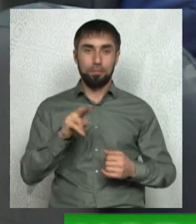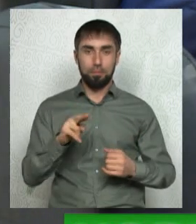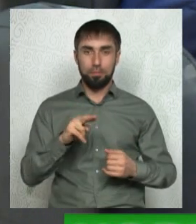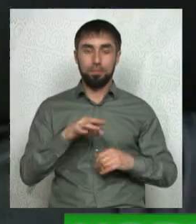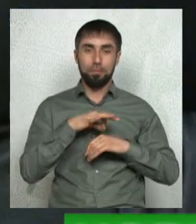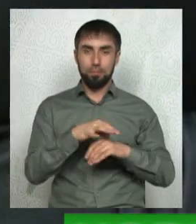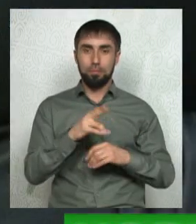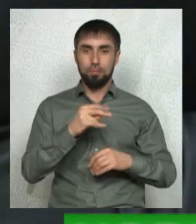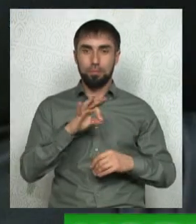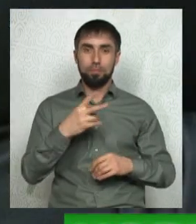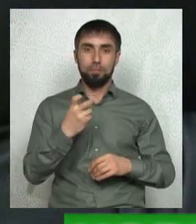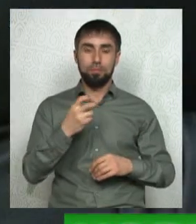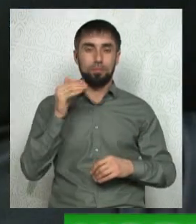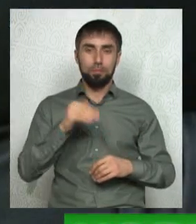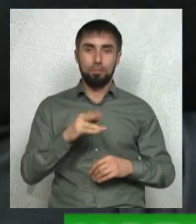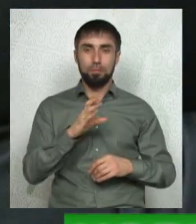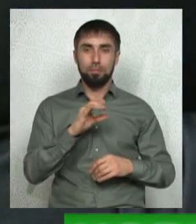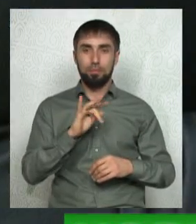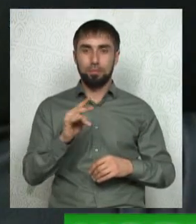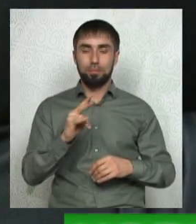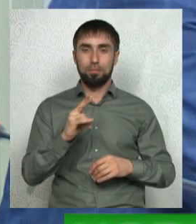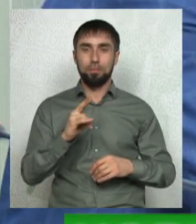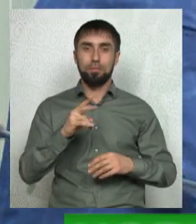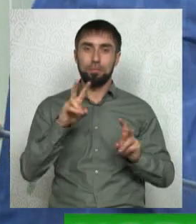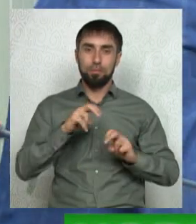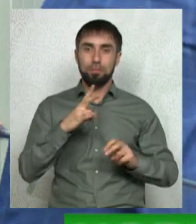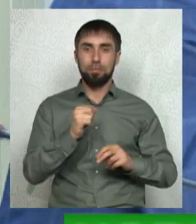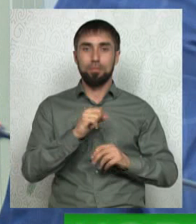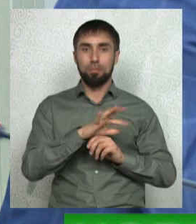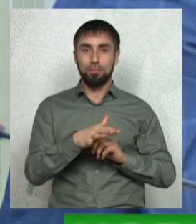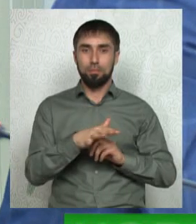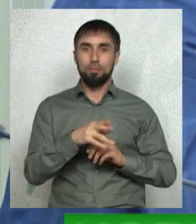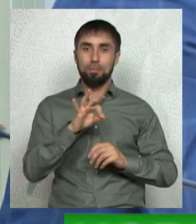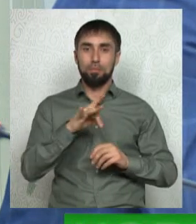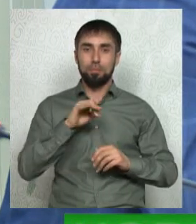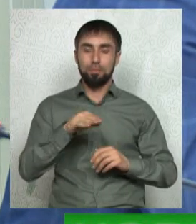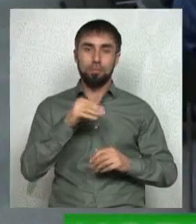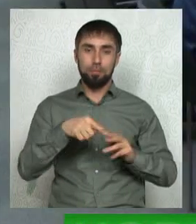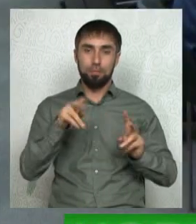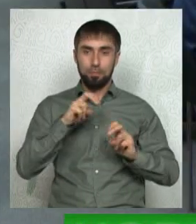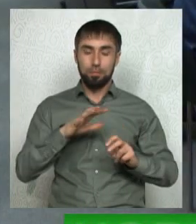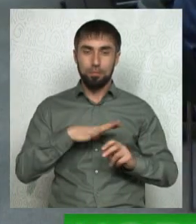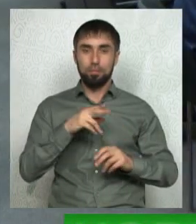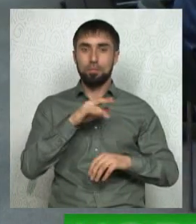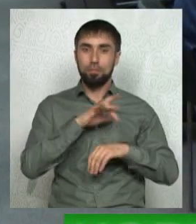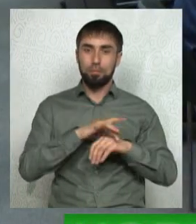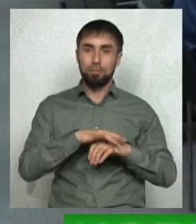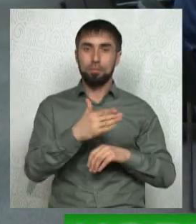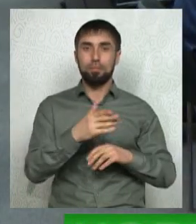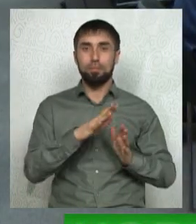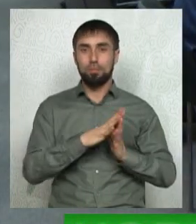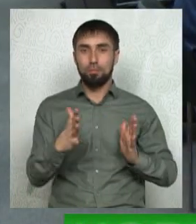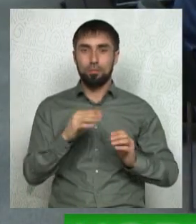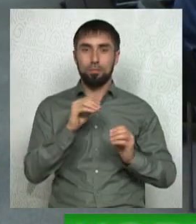января проведено около 200 тысяч скрининговых исследований на COVID-19. По результатам исследований диагноз подтвержден у